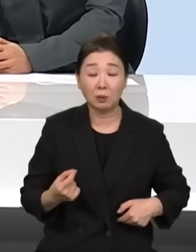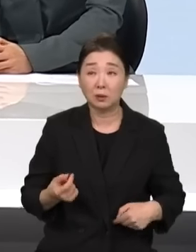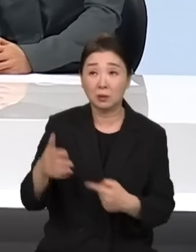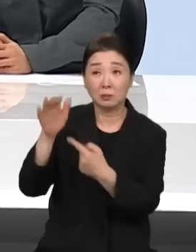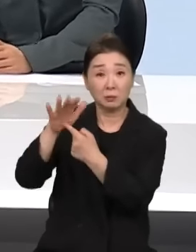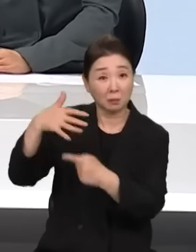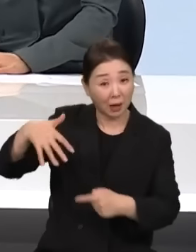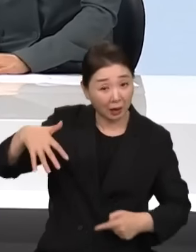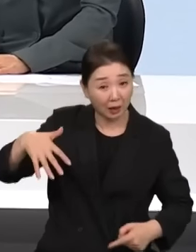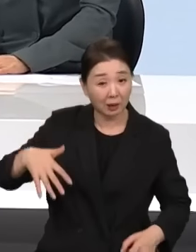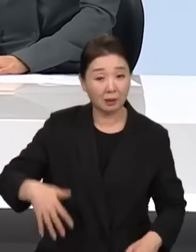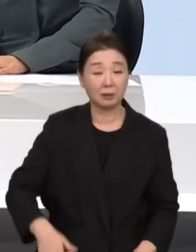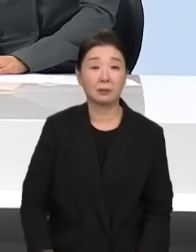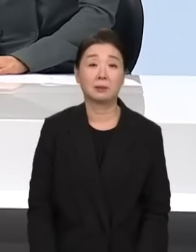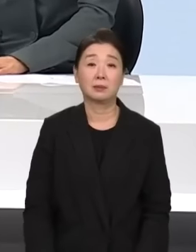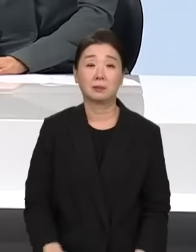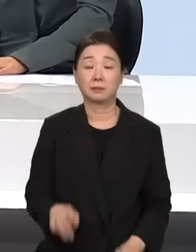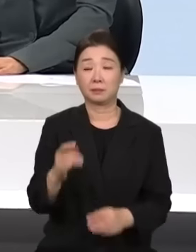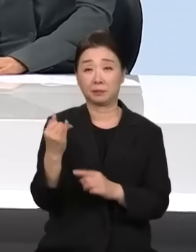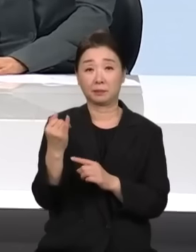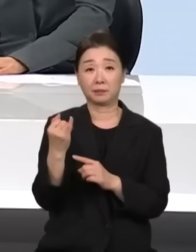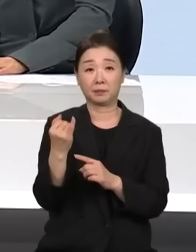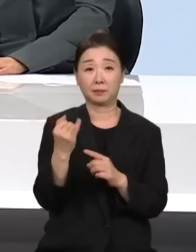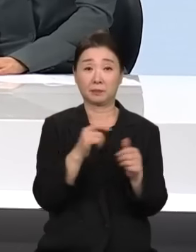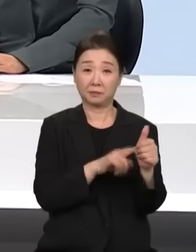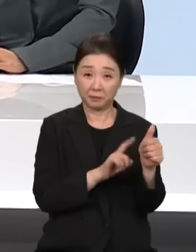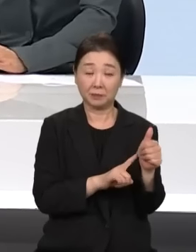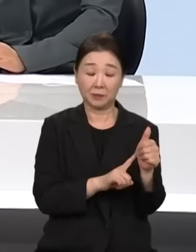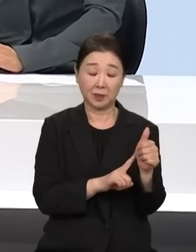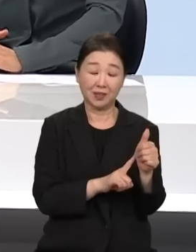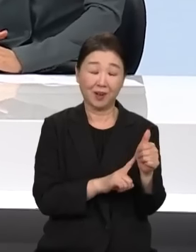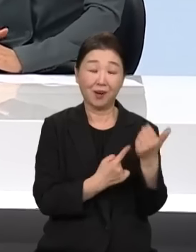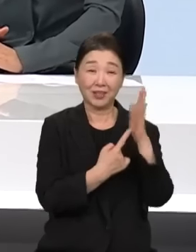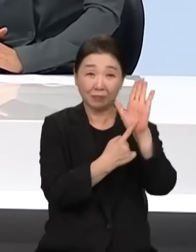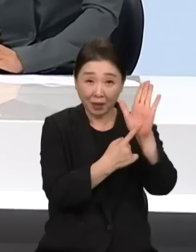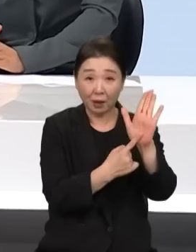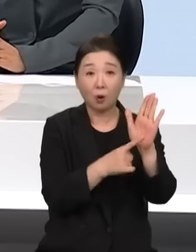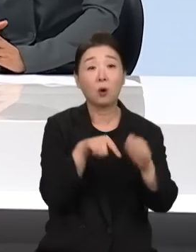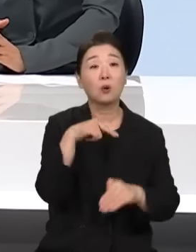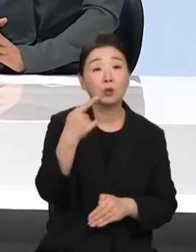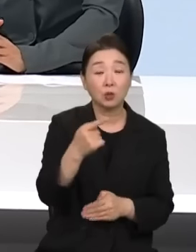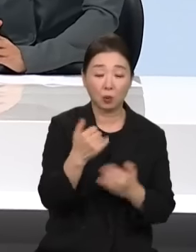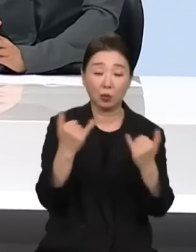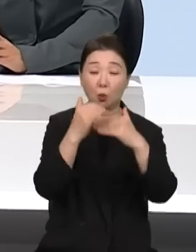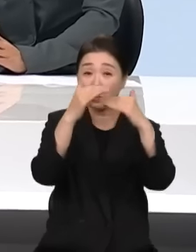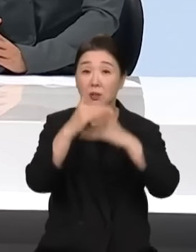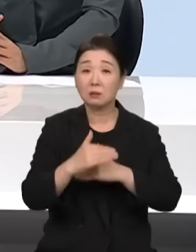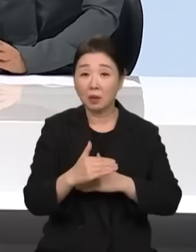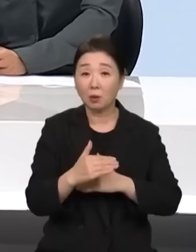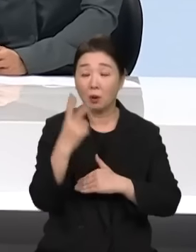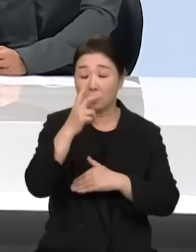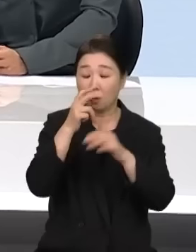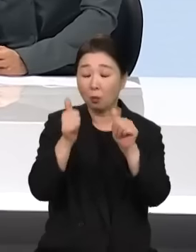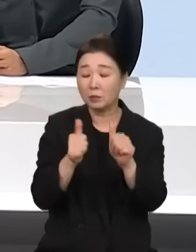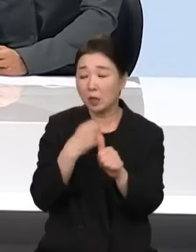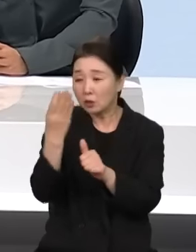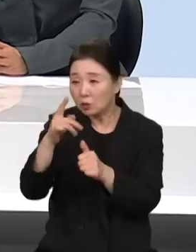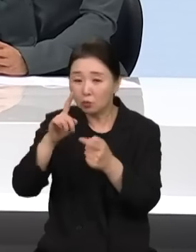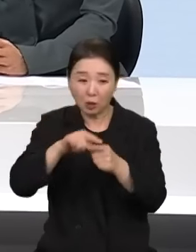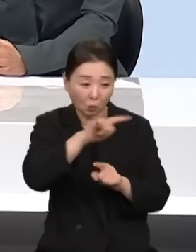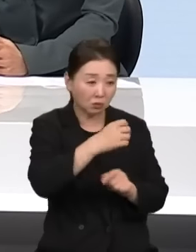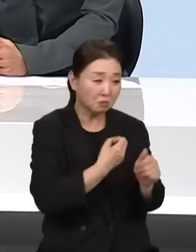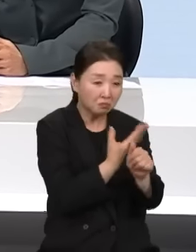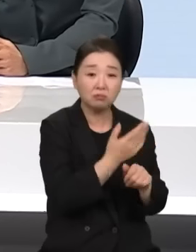없는 거죠네 이씨가 어제 저희 보도 이후에 통신 내역 그리고 검찰 진술과 다른 해명을 하고 있기 때문에